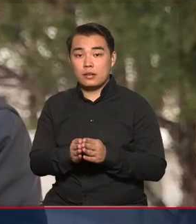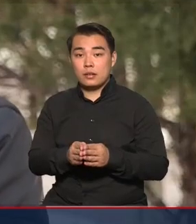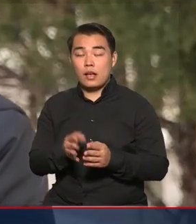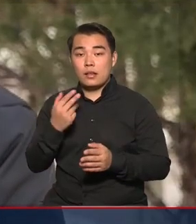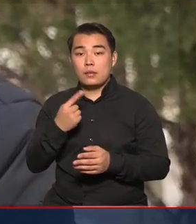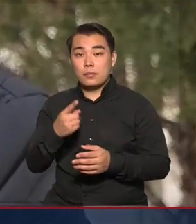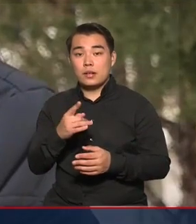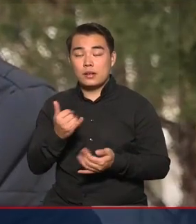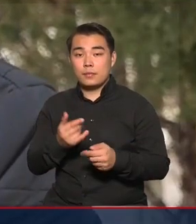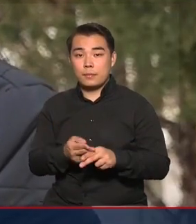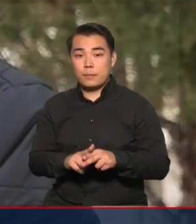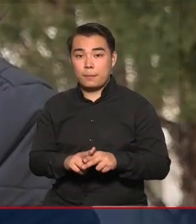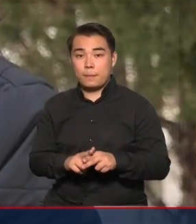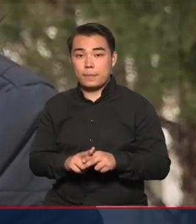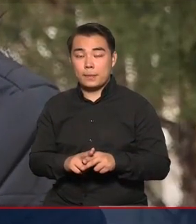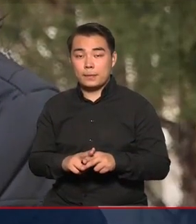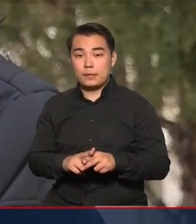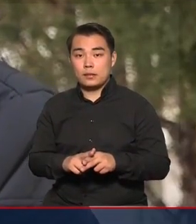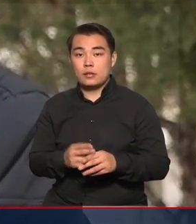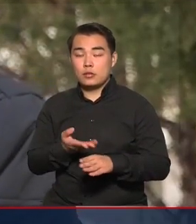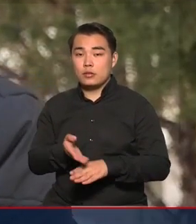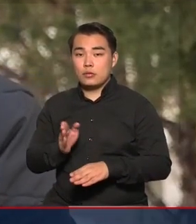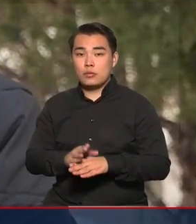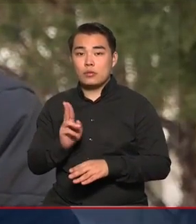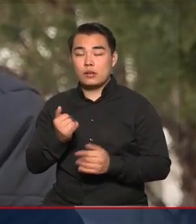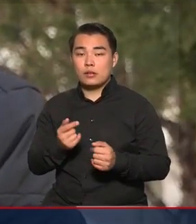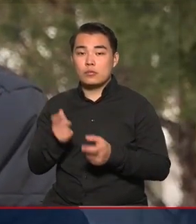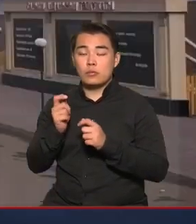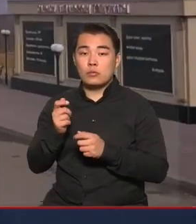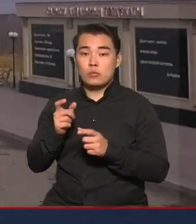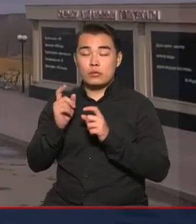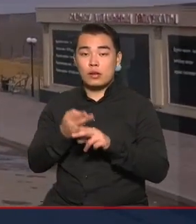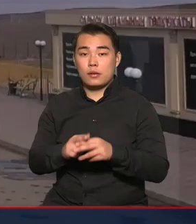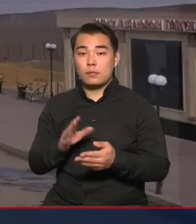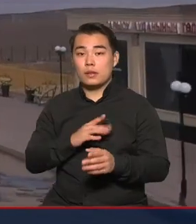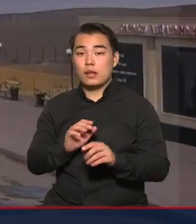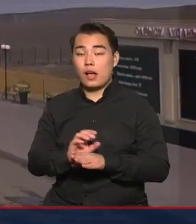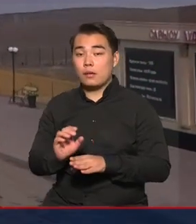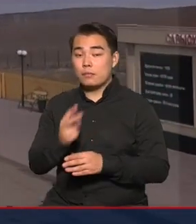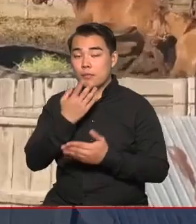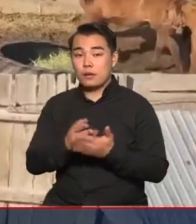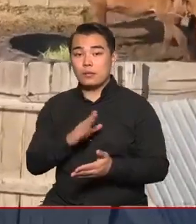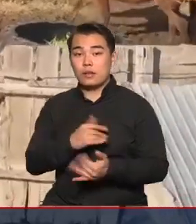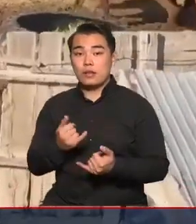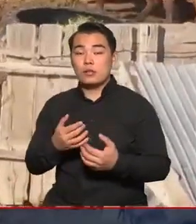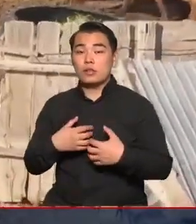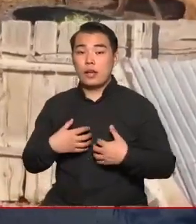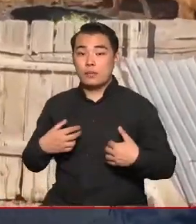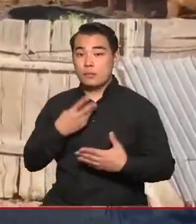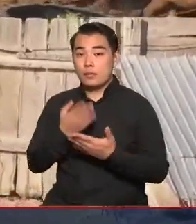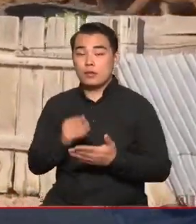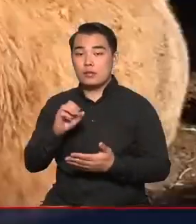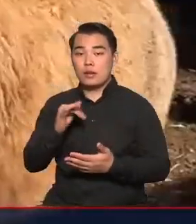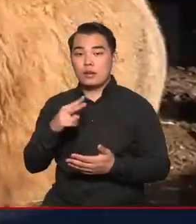дегенде бірнеше жаңағы ауырлықтағы жүкті көтеретіндей күші болған. Жамбылда түйені ең көп өсіретін ауылдардың бірі